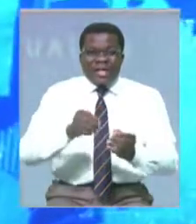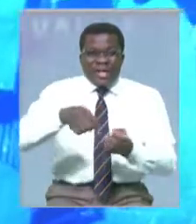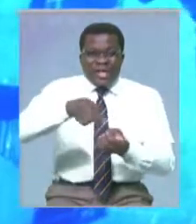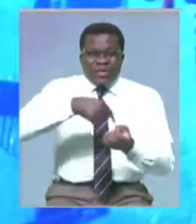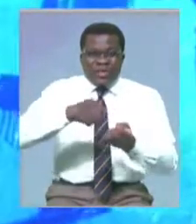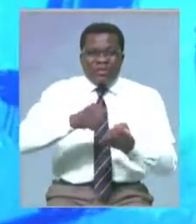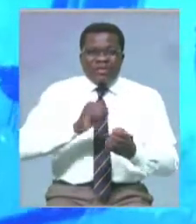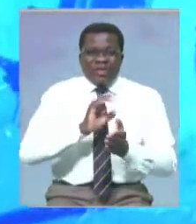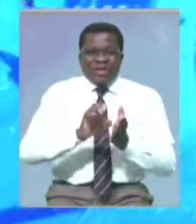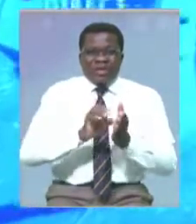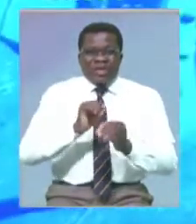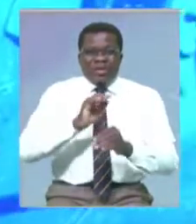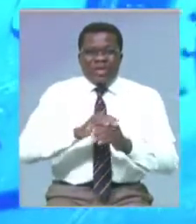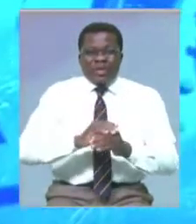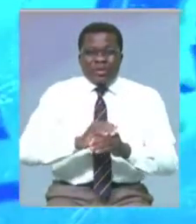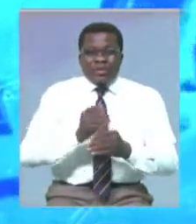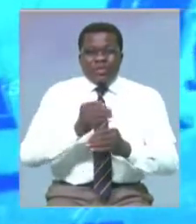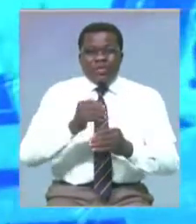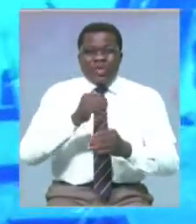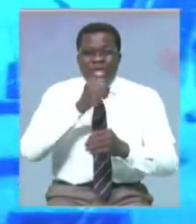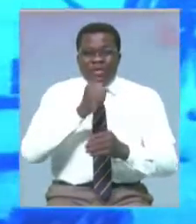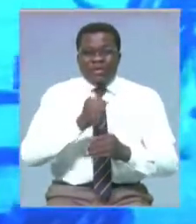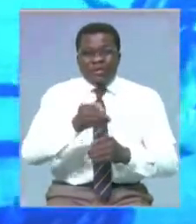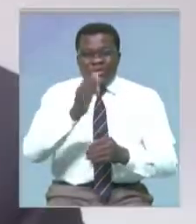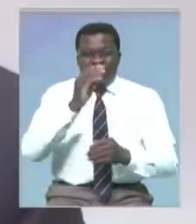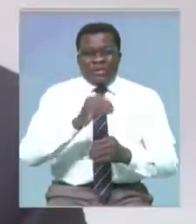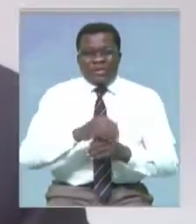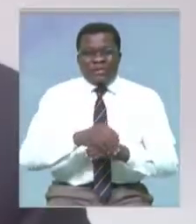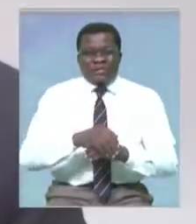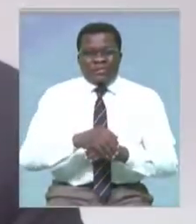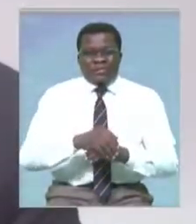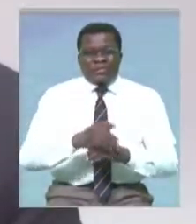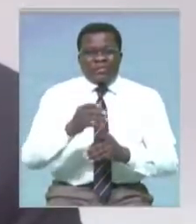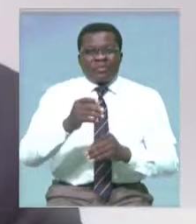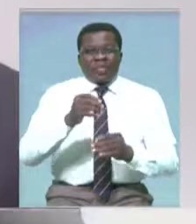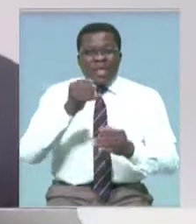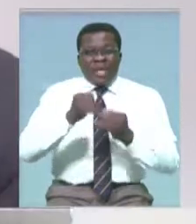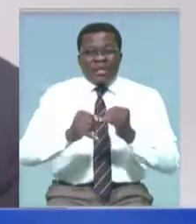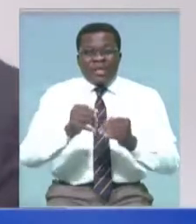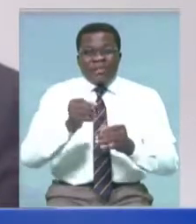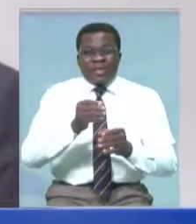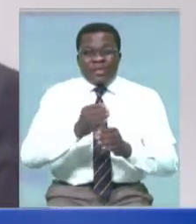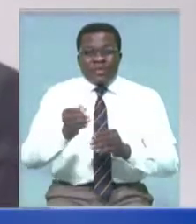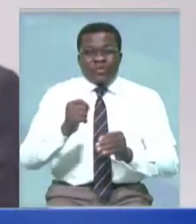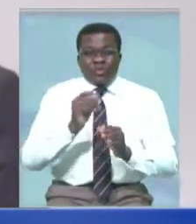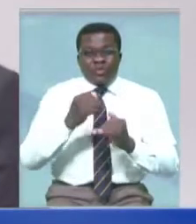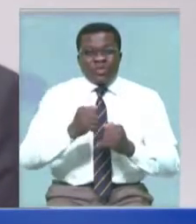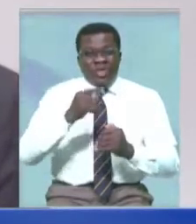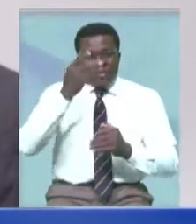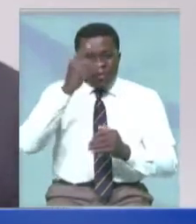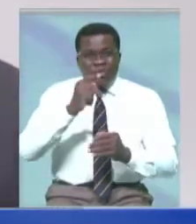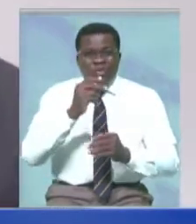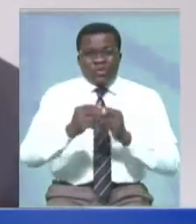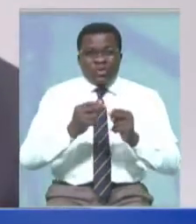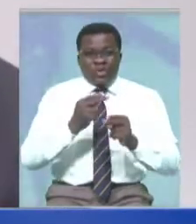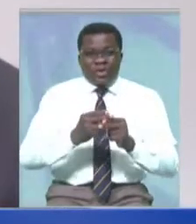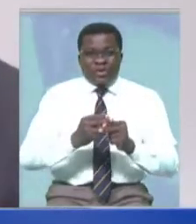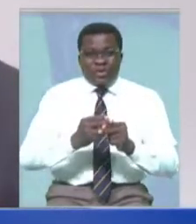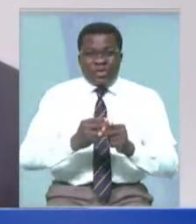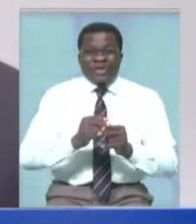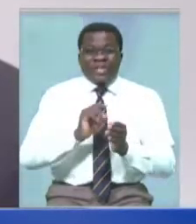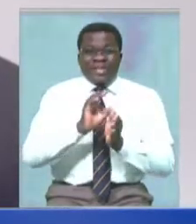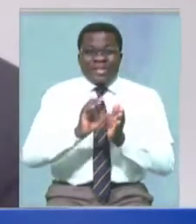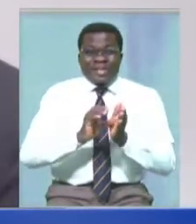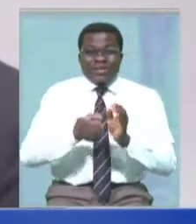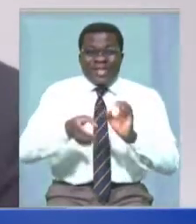l'environnement et du climat sur des propos recueillis par William Tchoki. En termes d'adaptation, nous avons une politique nationale sur les changements